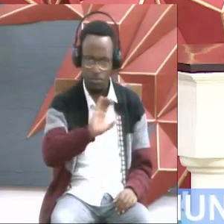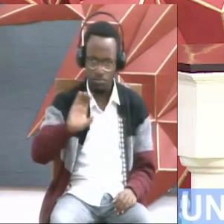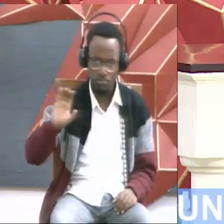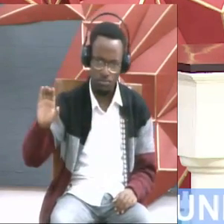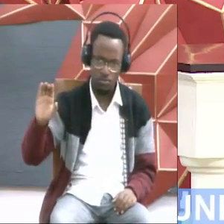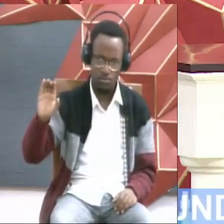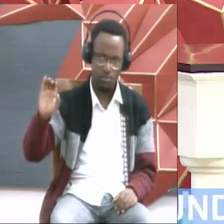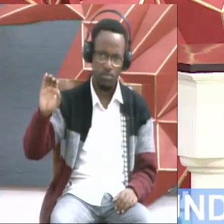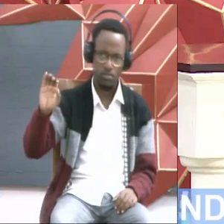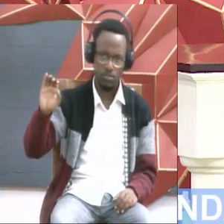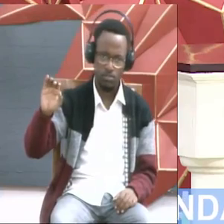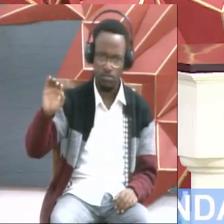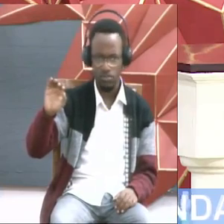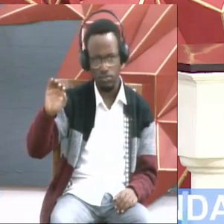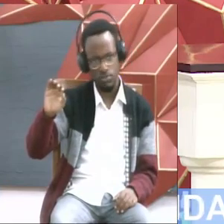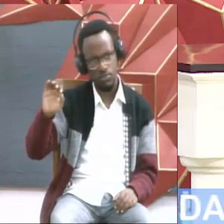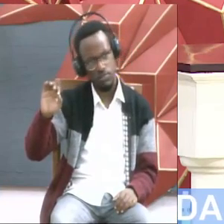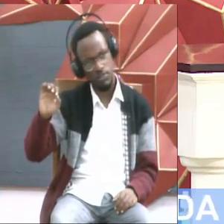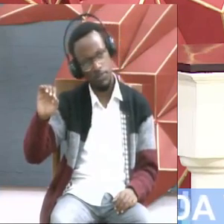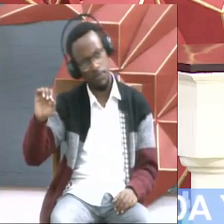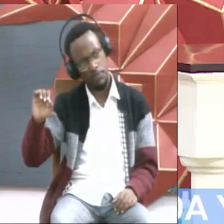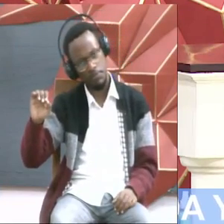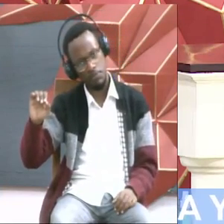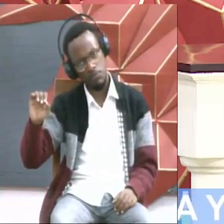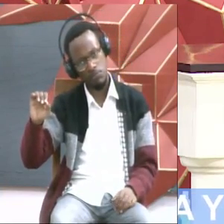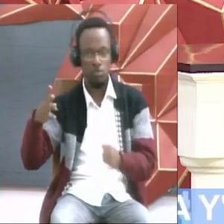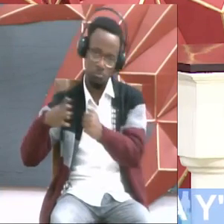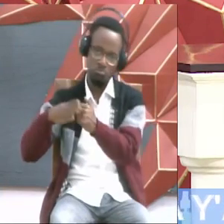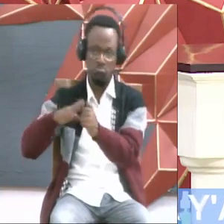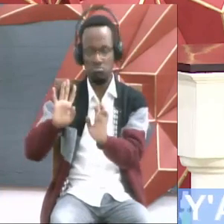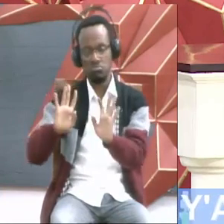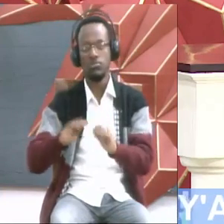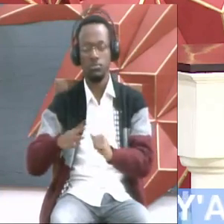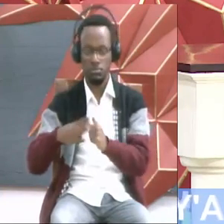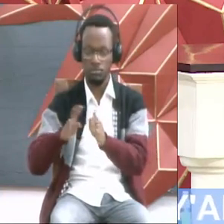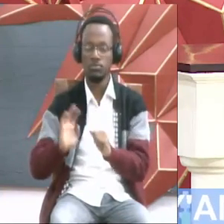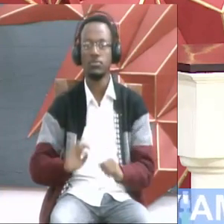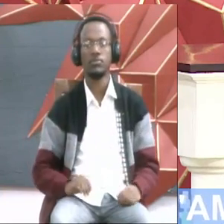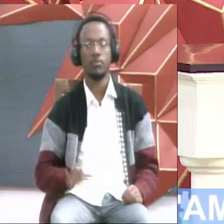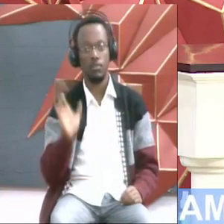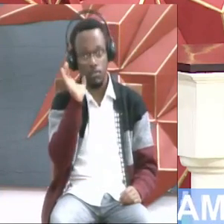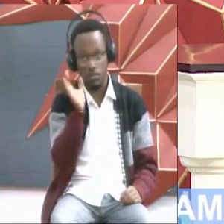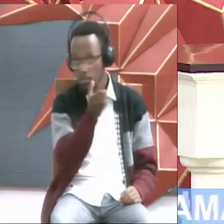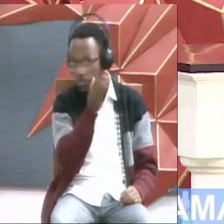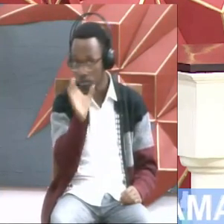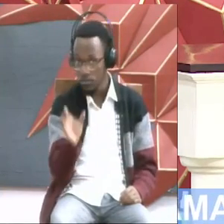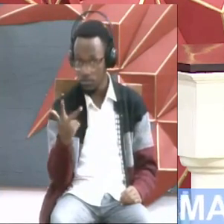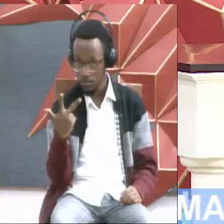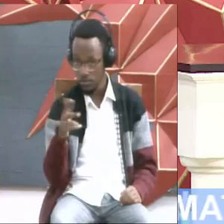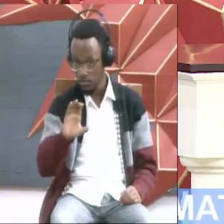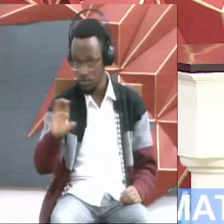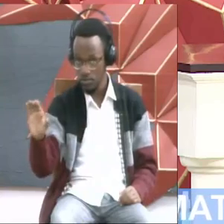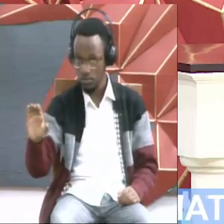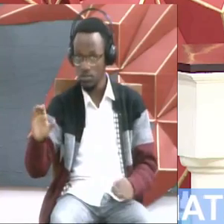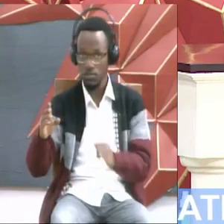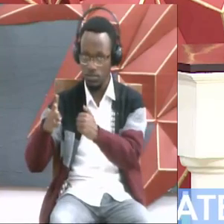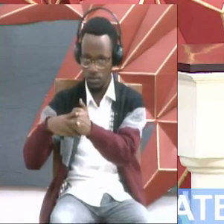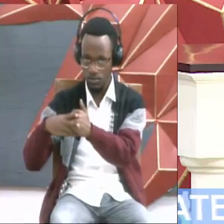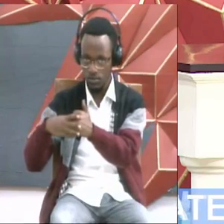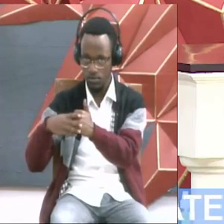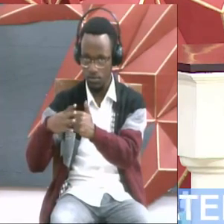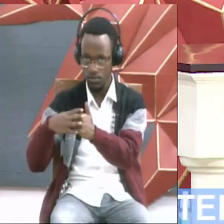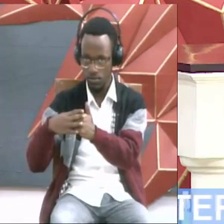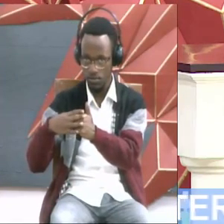wa tuhere ku murongo w'icyenda abakorosayi cha gatatu tuhere ku murongo w'icyenda Colossiens le verset